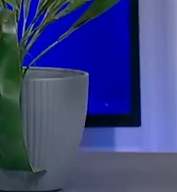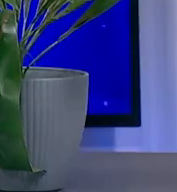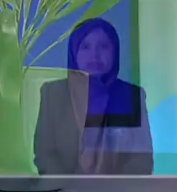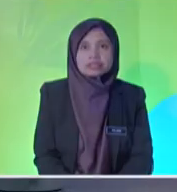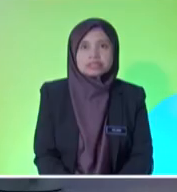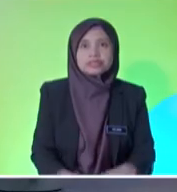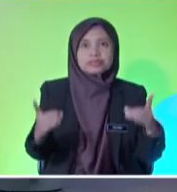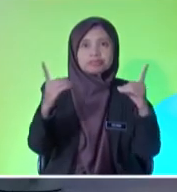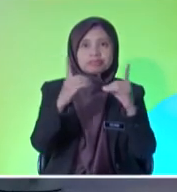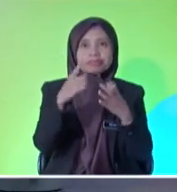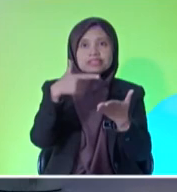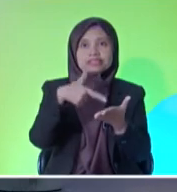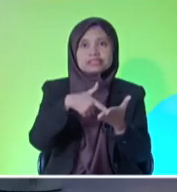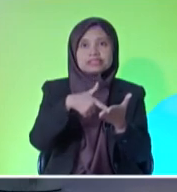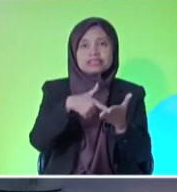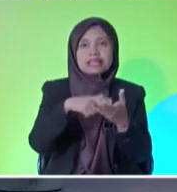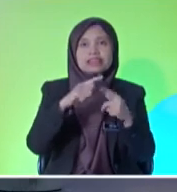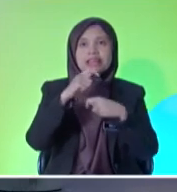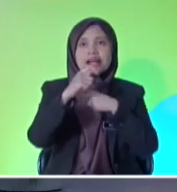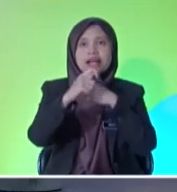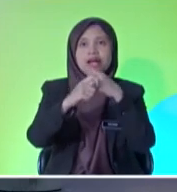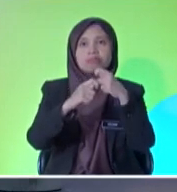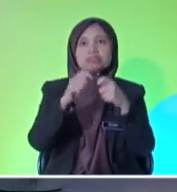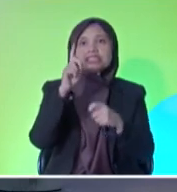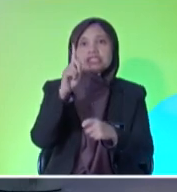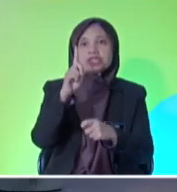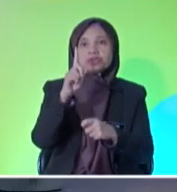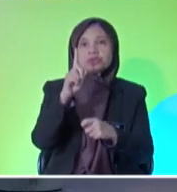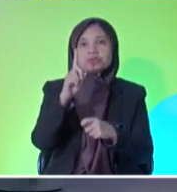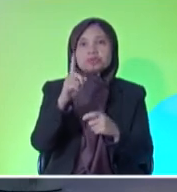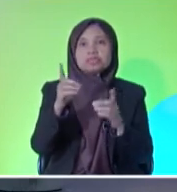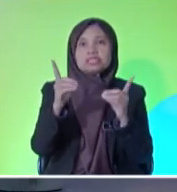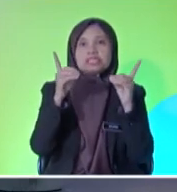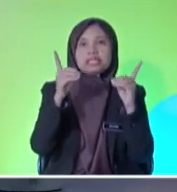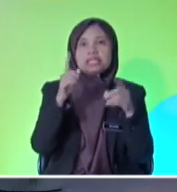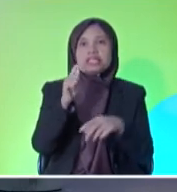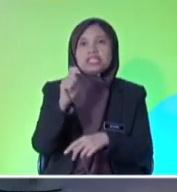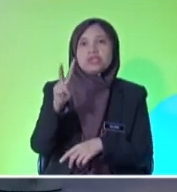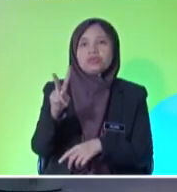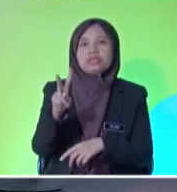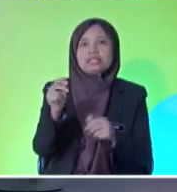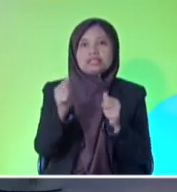kembali menuntun slot tahap satu di detivity KPM bersama dengan saya